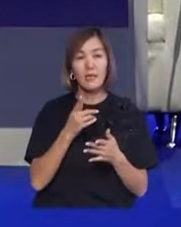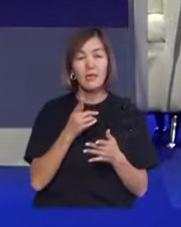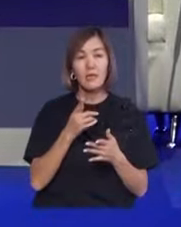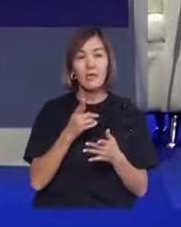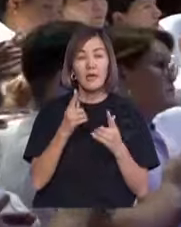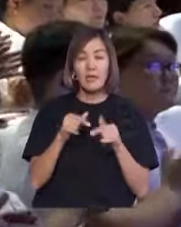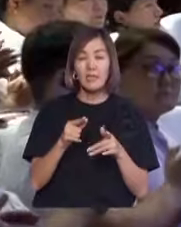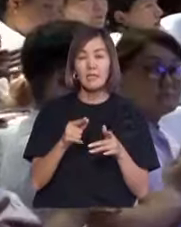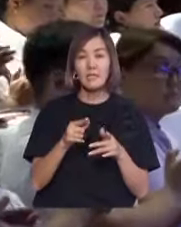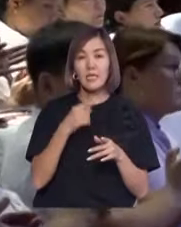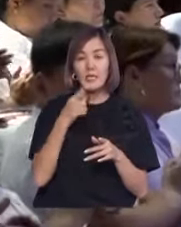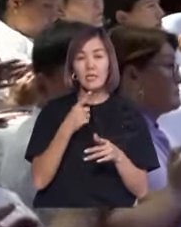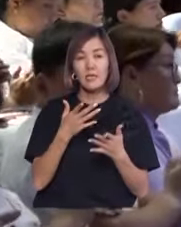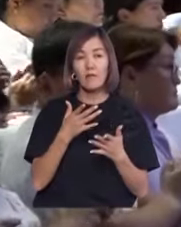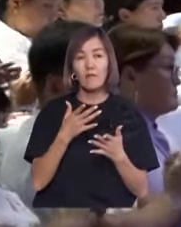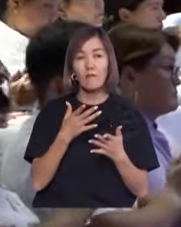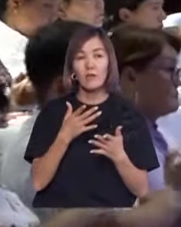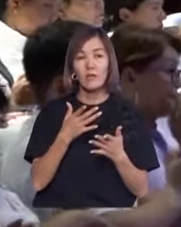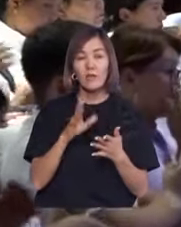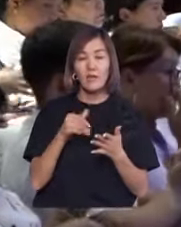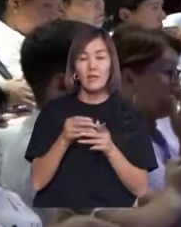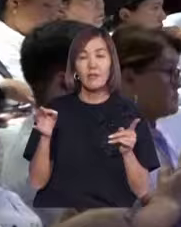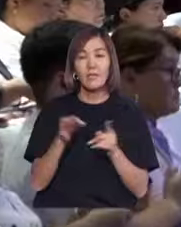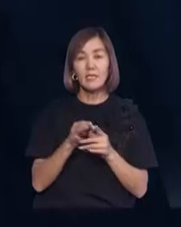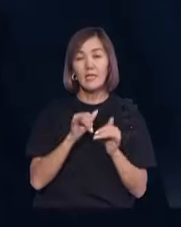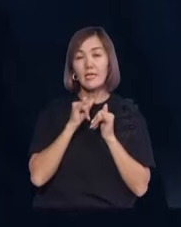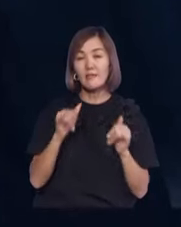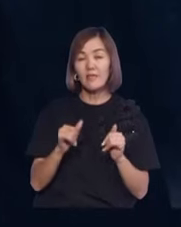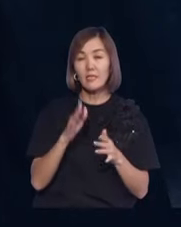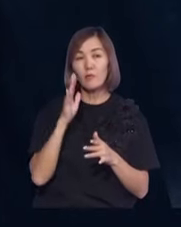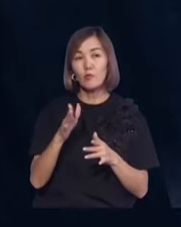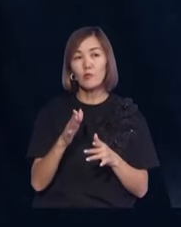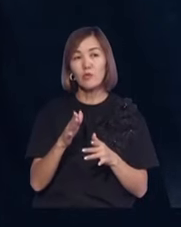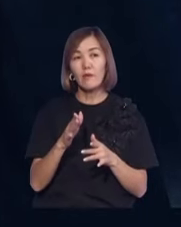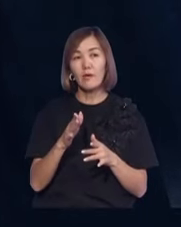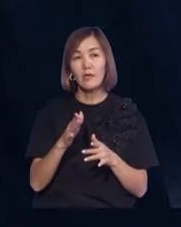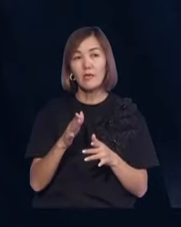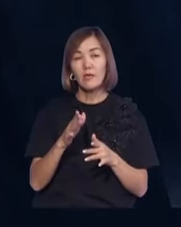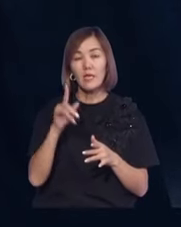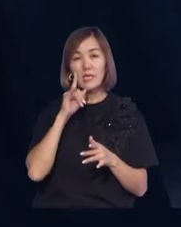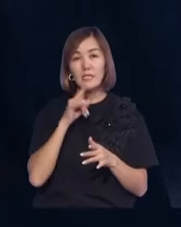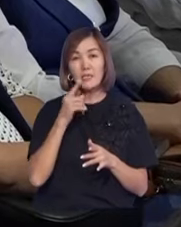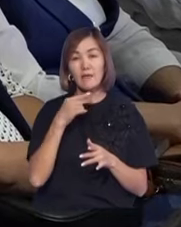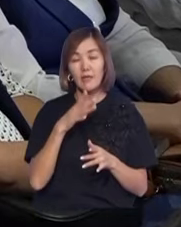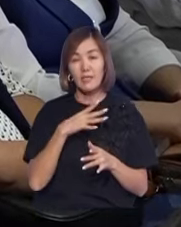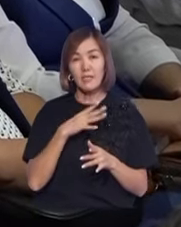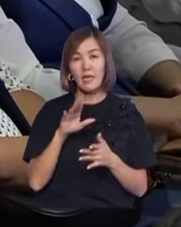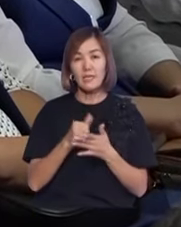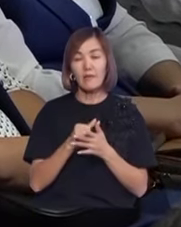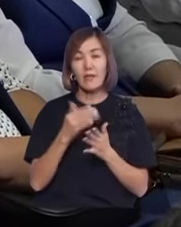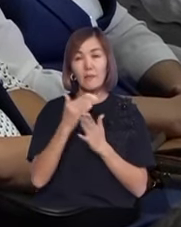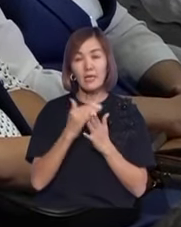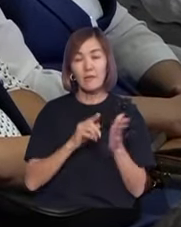подчеркнули организаторы языкового форума, его главная цель – развитие будущего и перспектив казахского языка. Основная